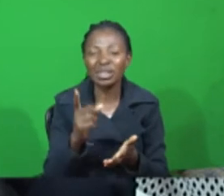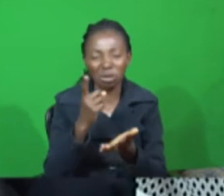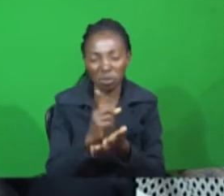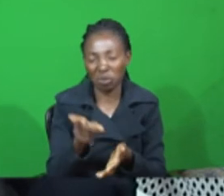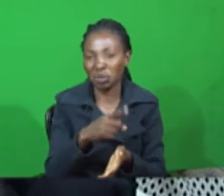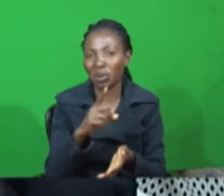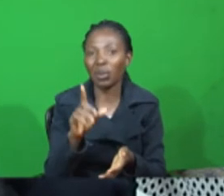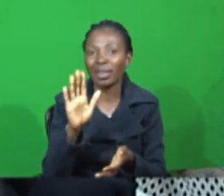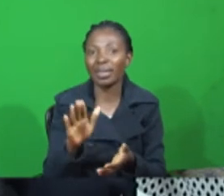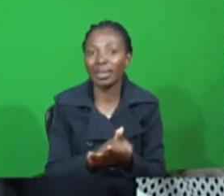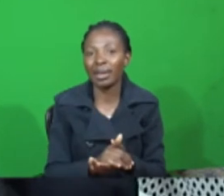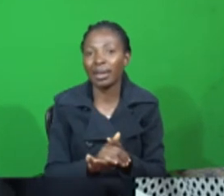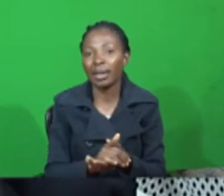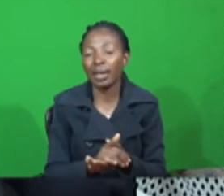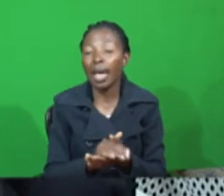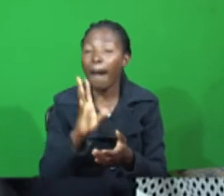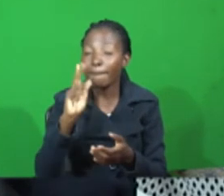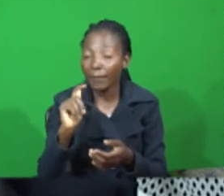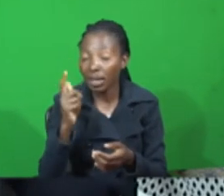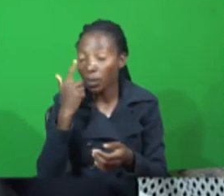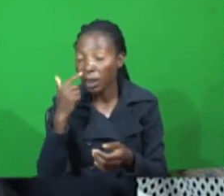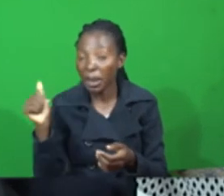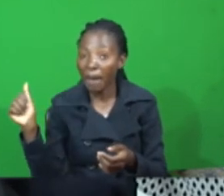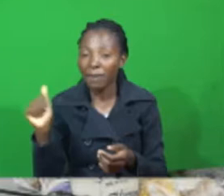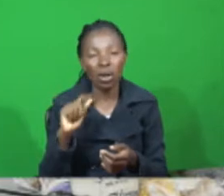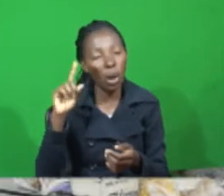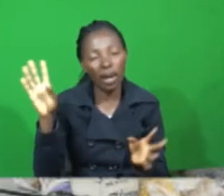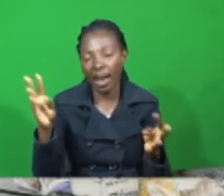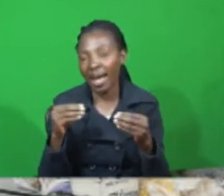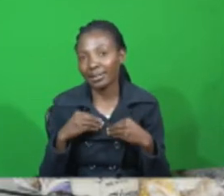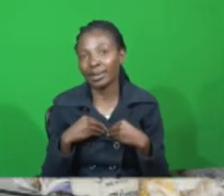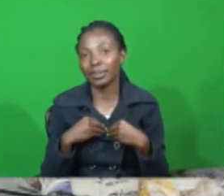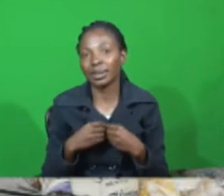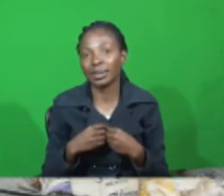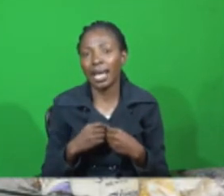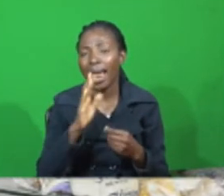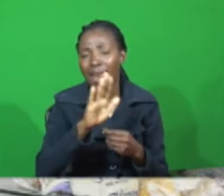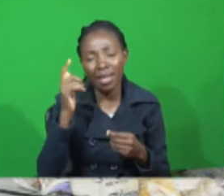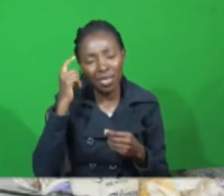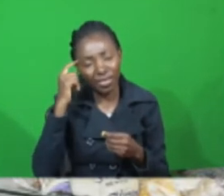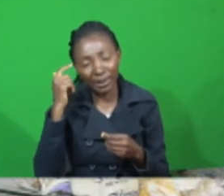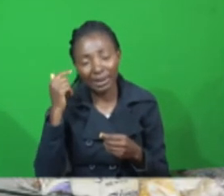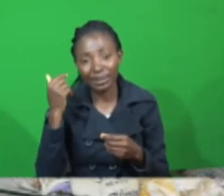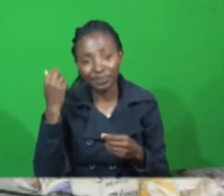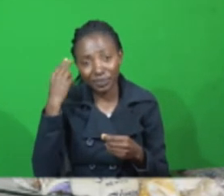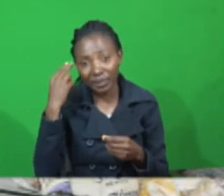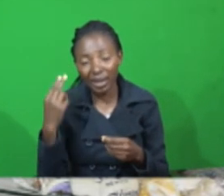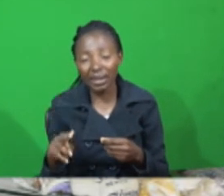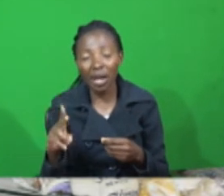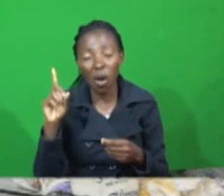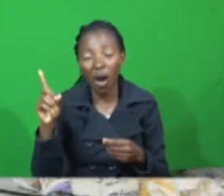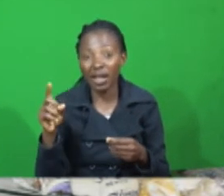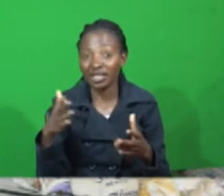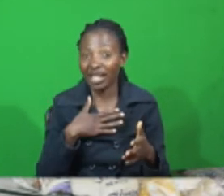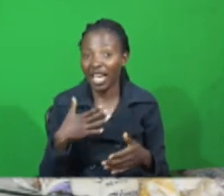ukadai urikuenda mumusungu, asi ukadzoka. Mwari anokugashira. Because inini pane pfungwa dzandabata panapa dziri kuvarambwa